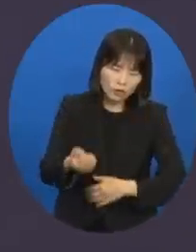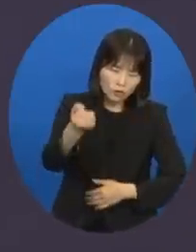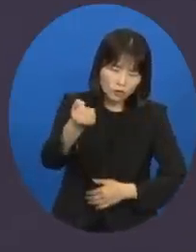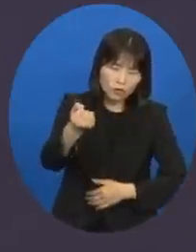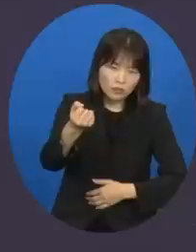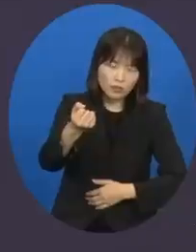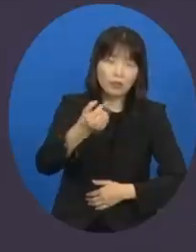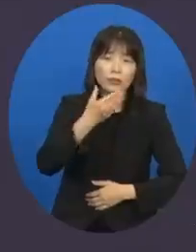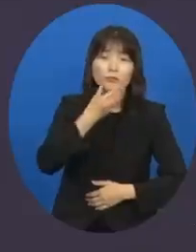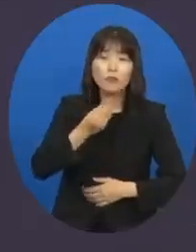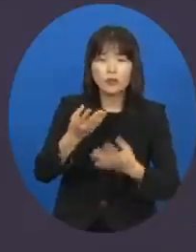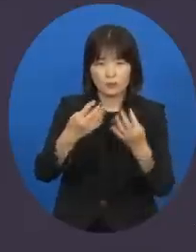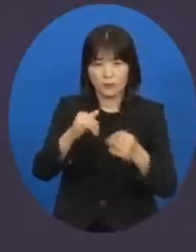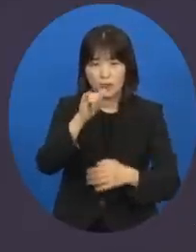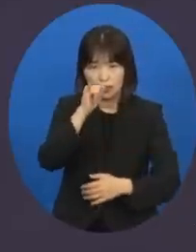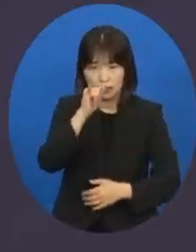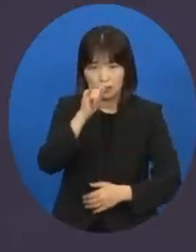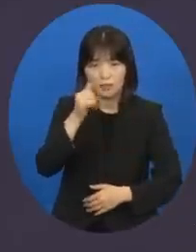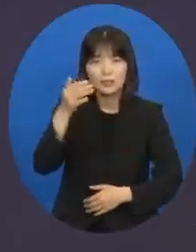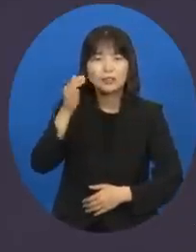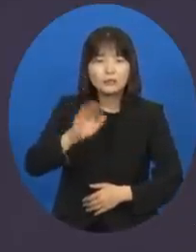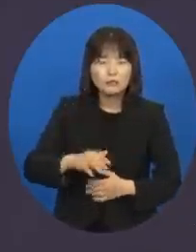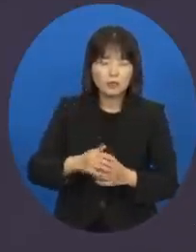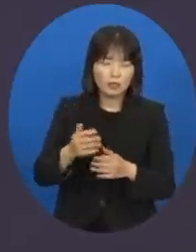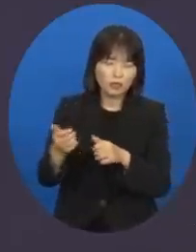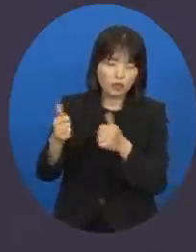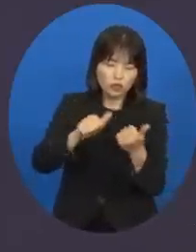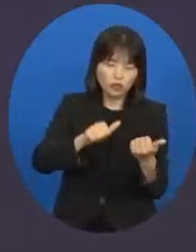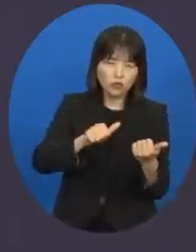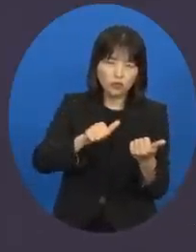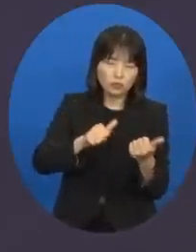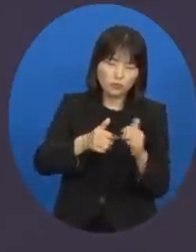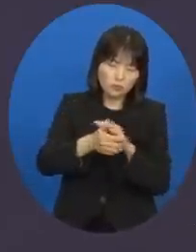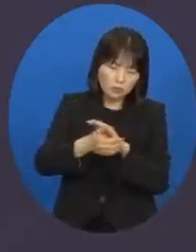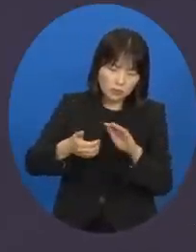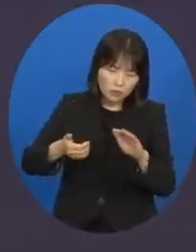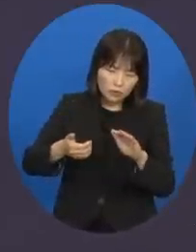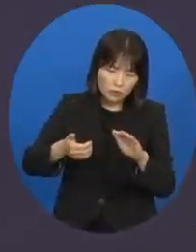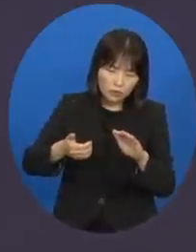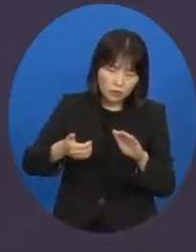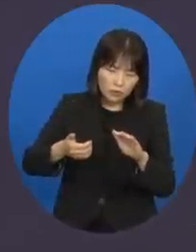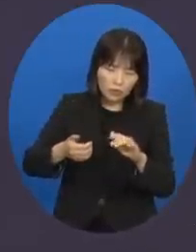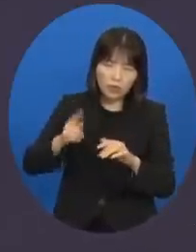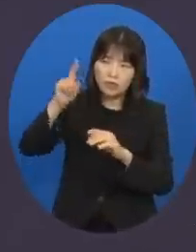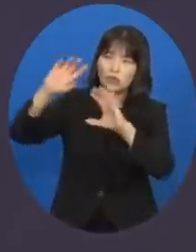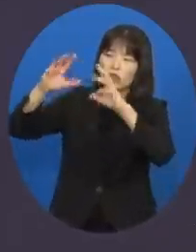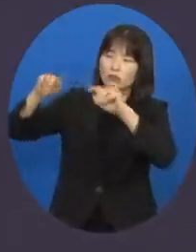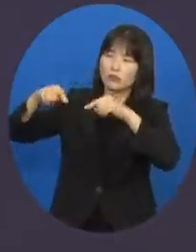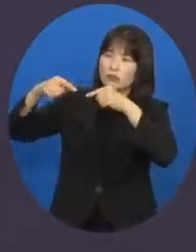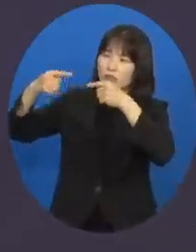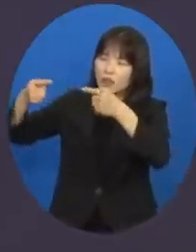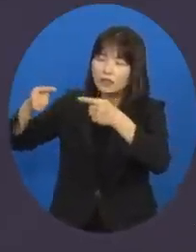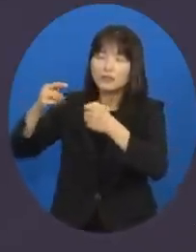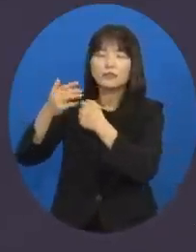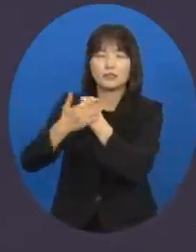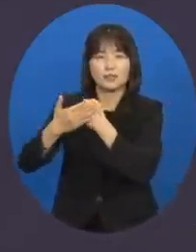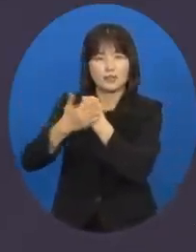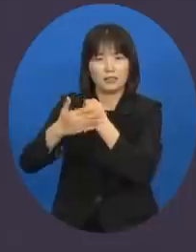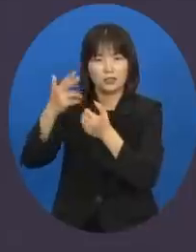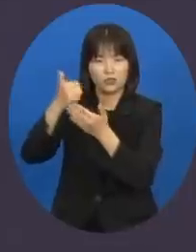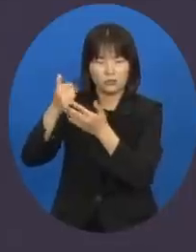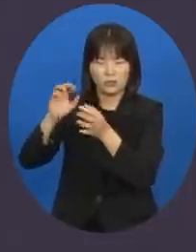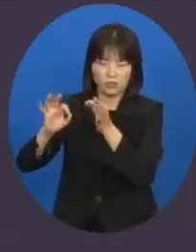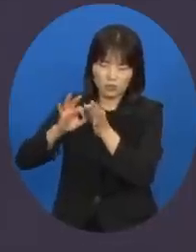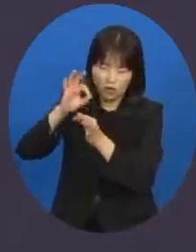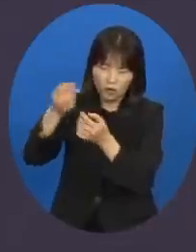많지만 여러분 죽음 앞에 서면요 천국에 가는 그 은혜, 주님과 함께 영원히 있게 되는 그